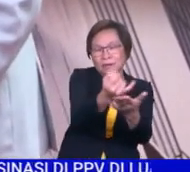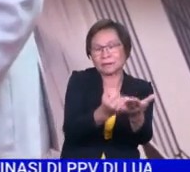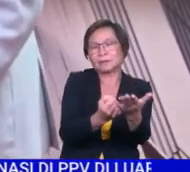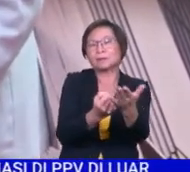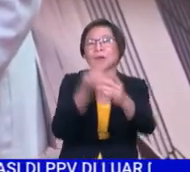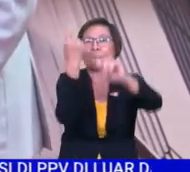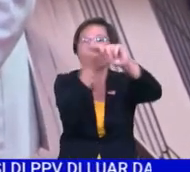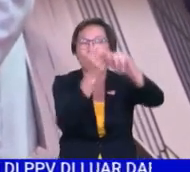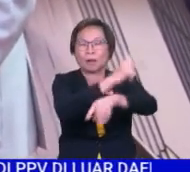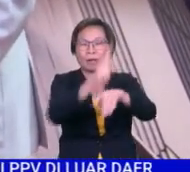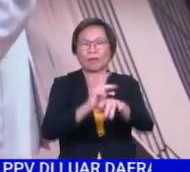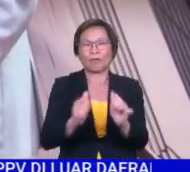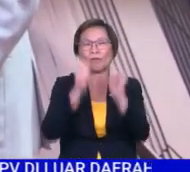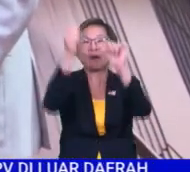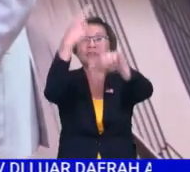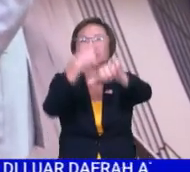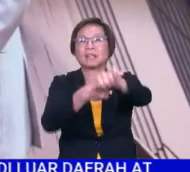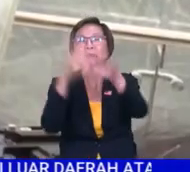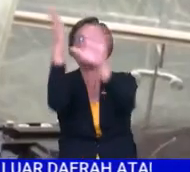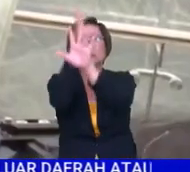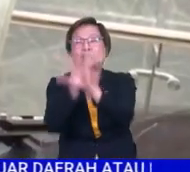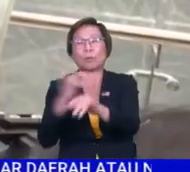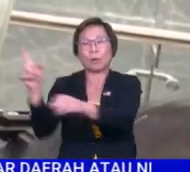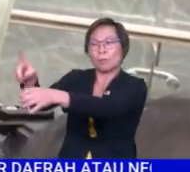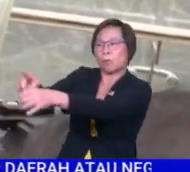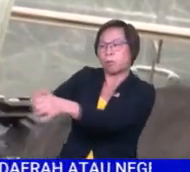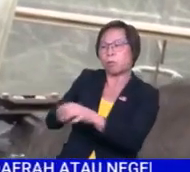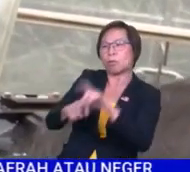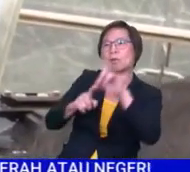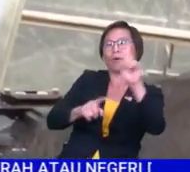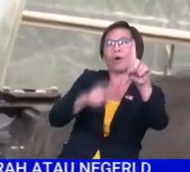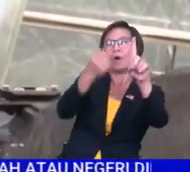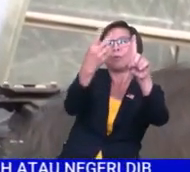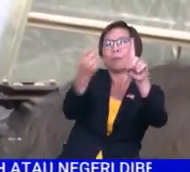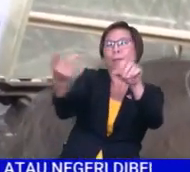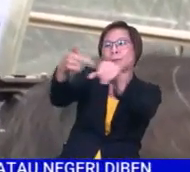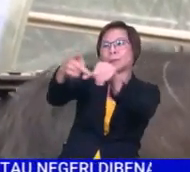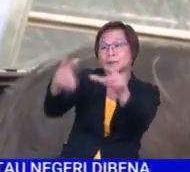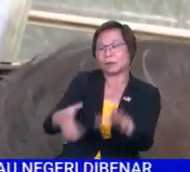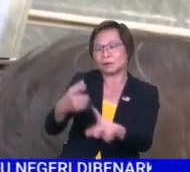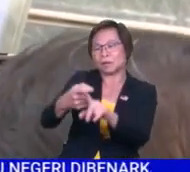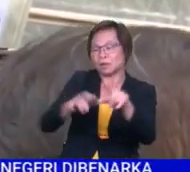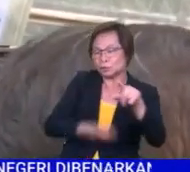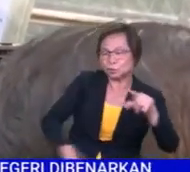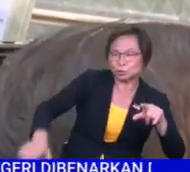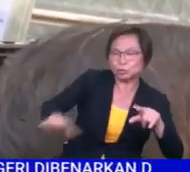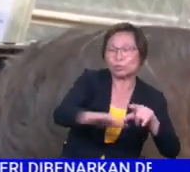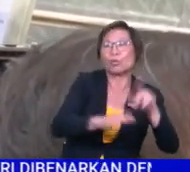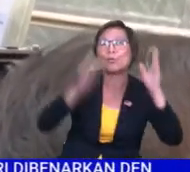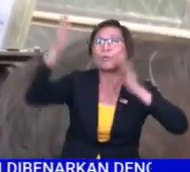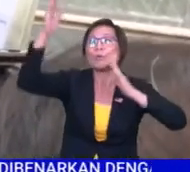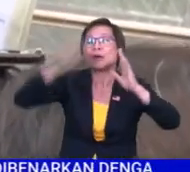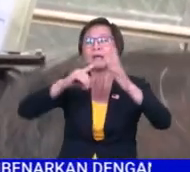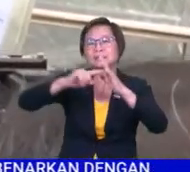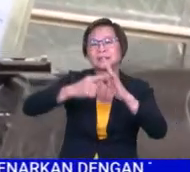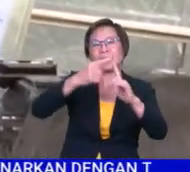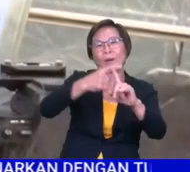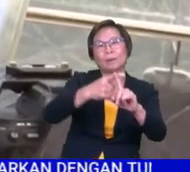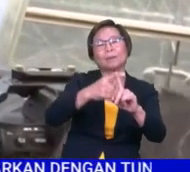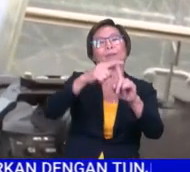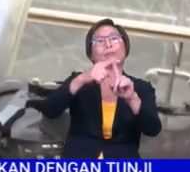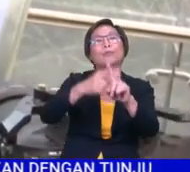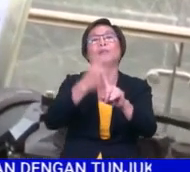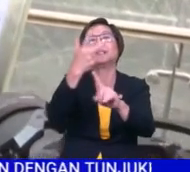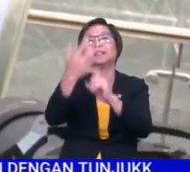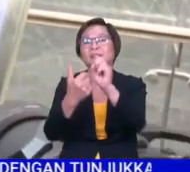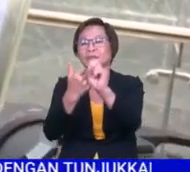Bina kebangsaan yang Jul dia di Kandis Rawa menarik seramai 112 penyertaan dari seluruh negara sejak match